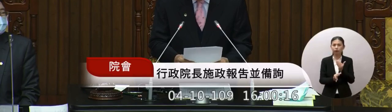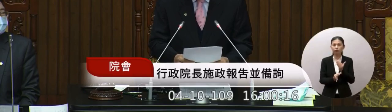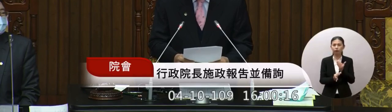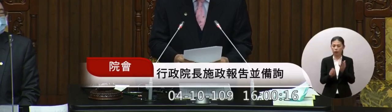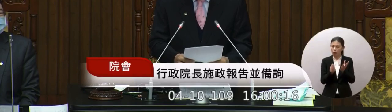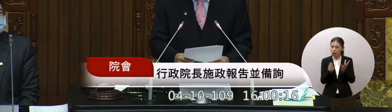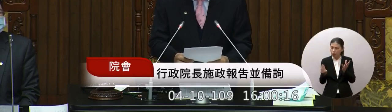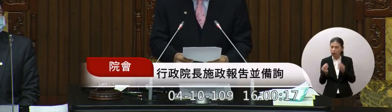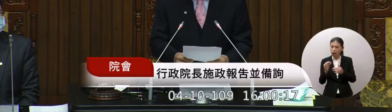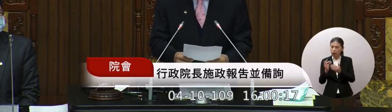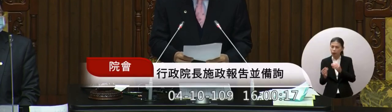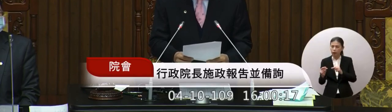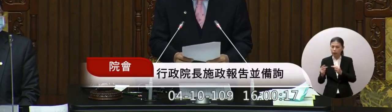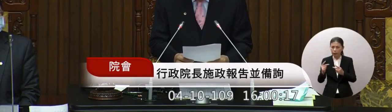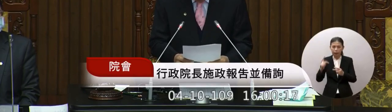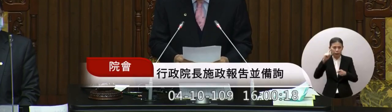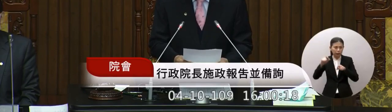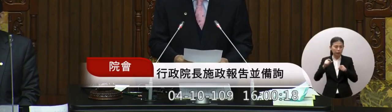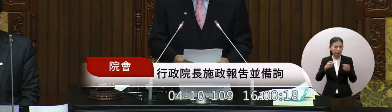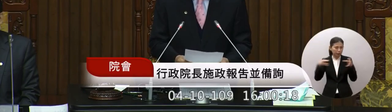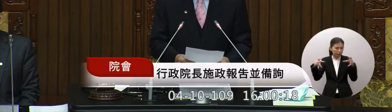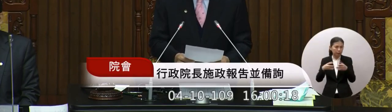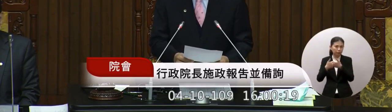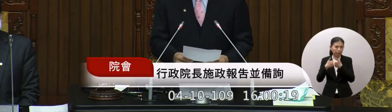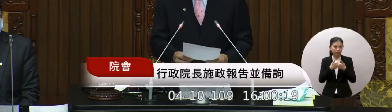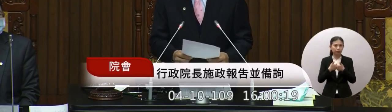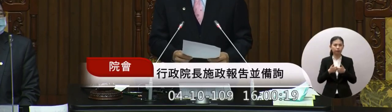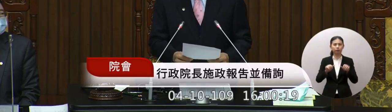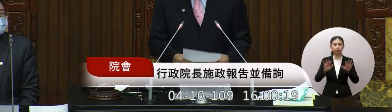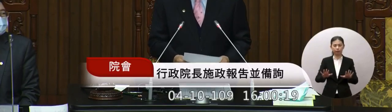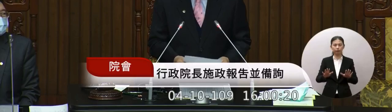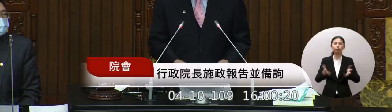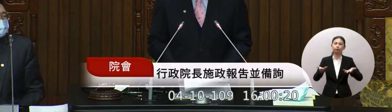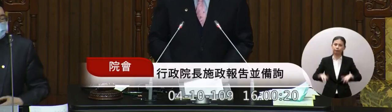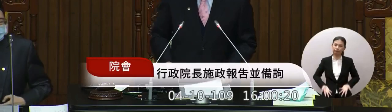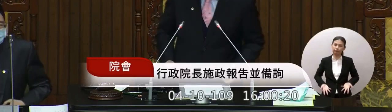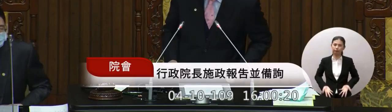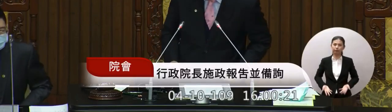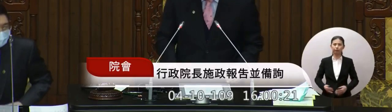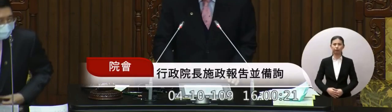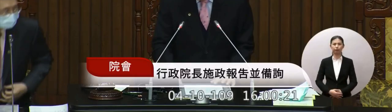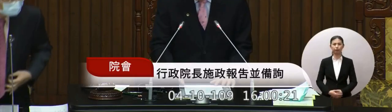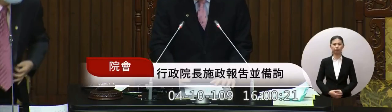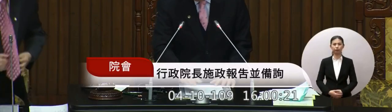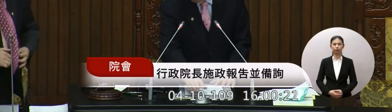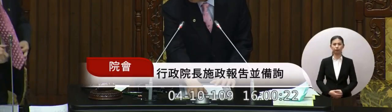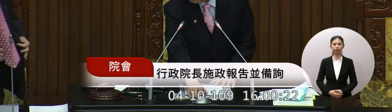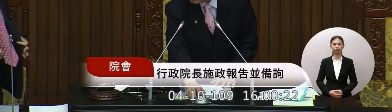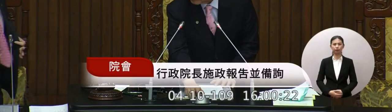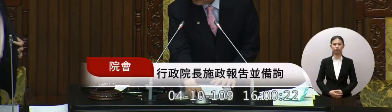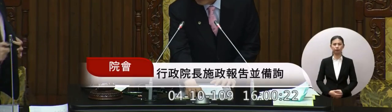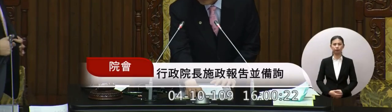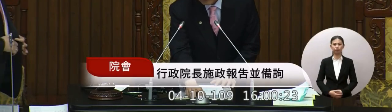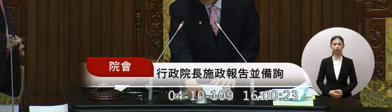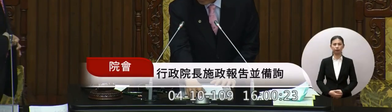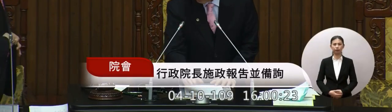文修正草案之协商。现在休息。